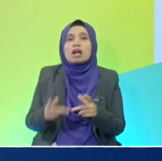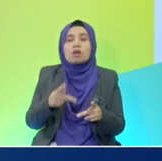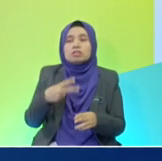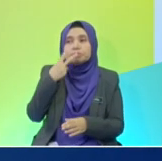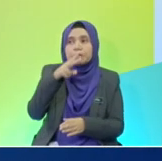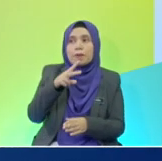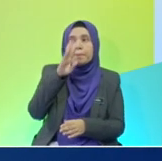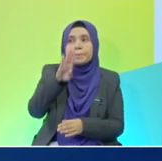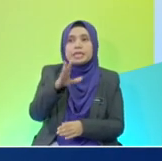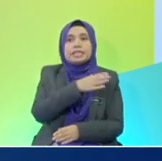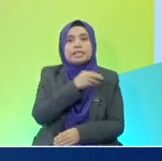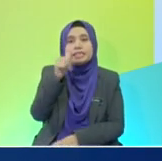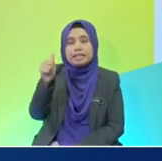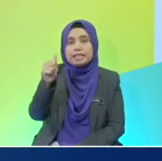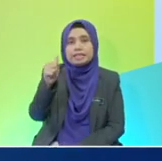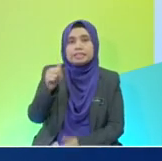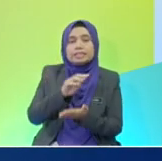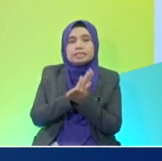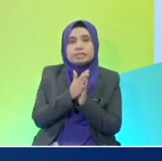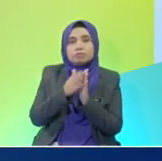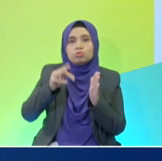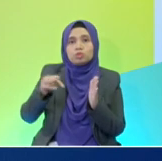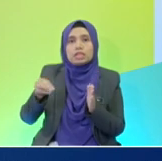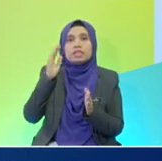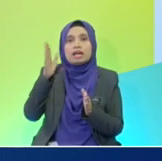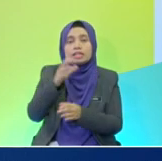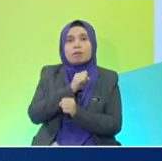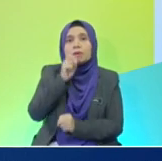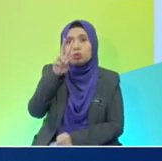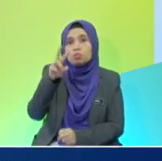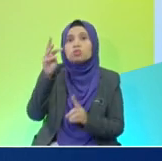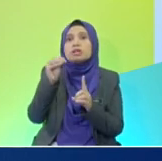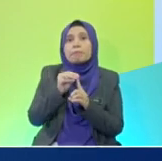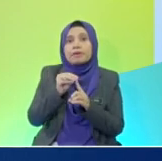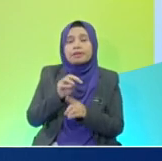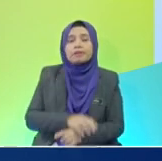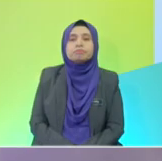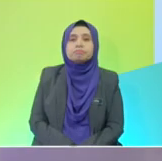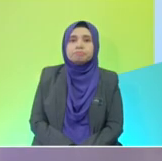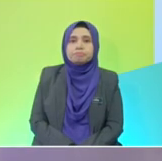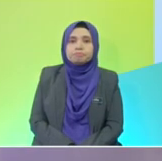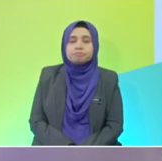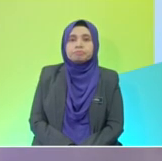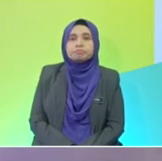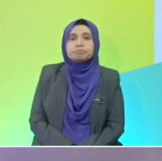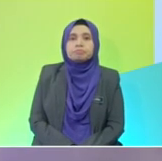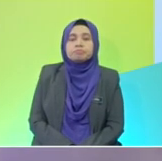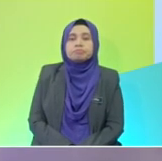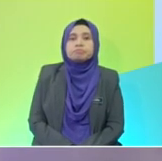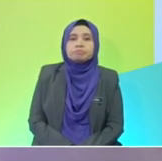Sini saya tulis be dan i jadi sini kemudian akan mendapat 2 markas kita terus ya